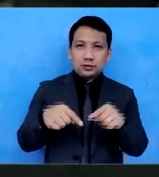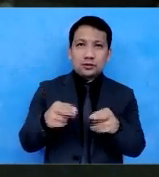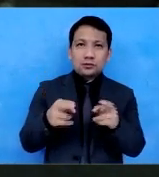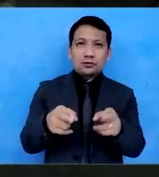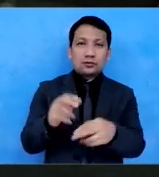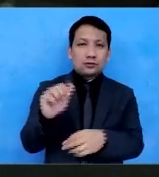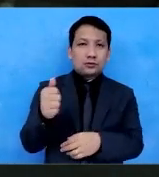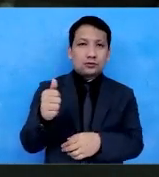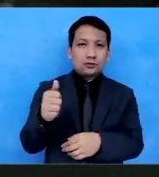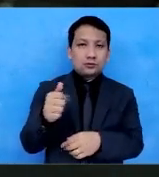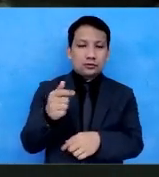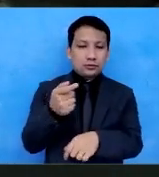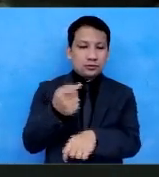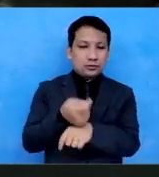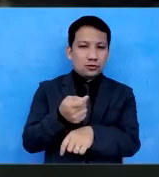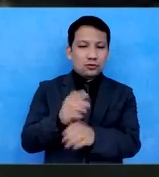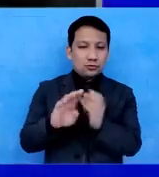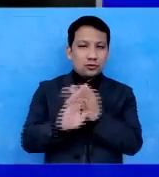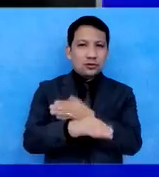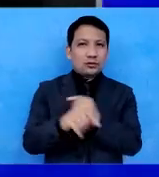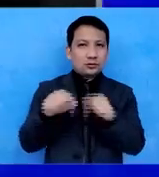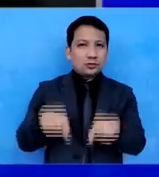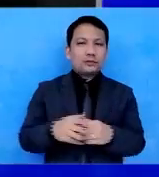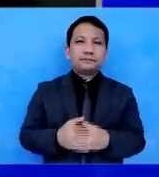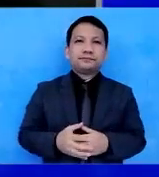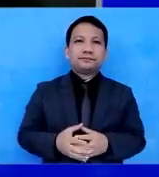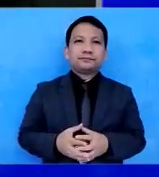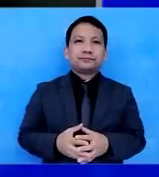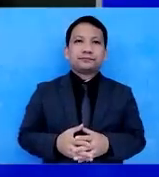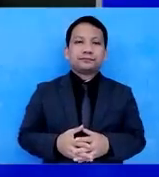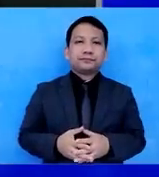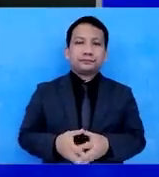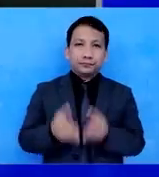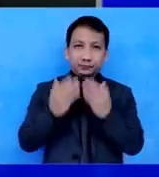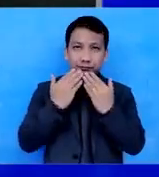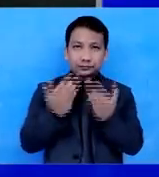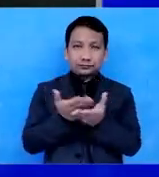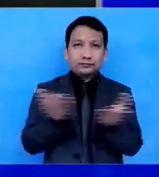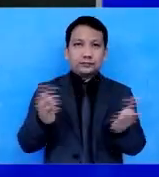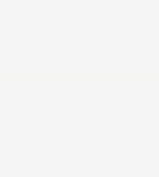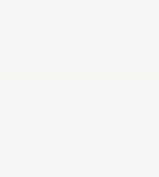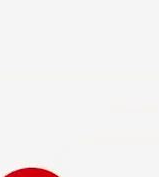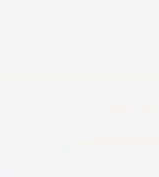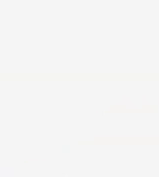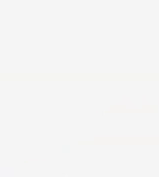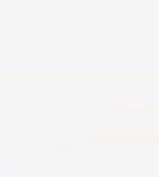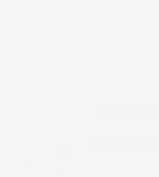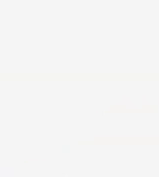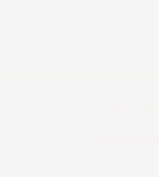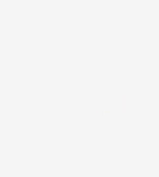Tondo, back to you guys, dito sa studio. Maraming salamat, MJ Marfori.